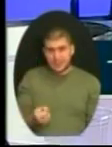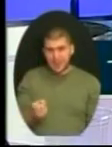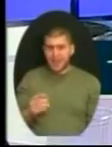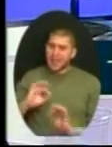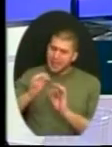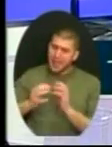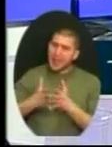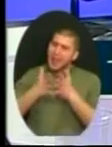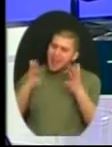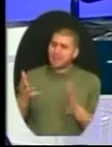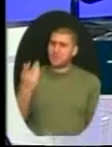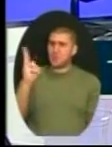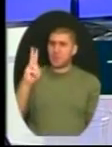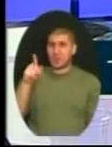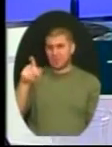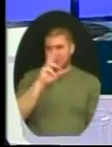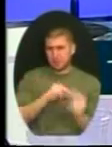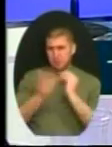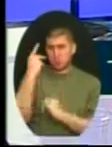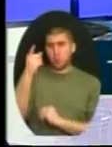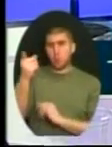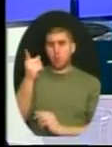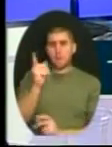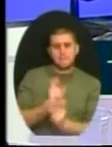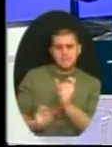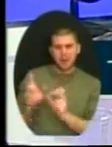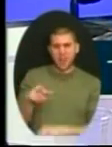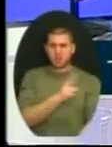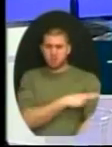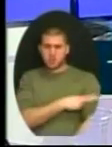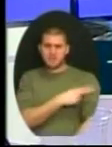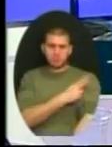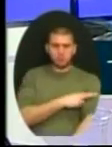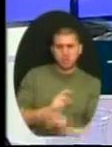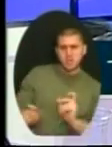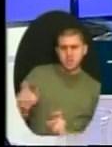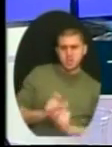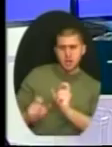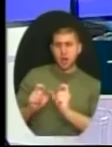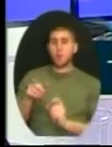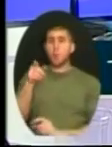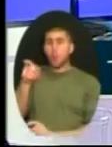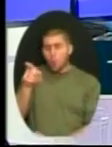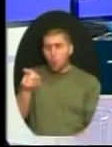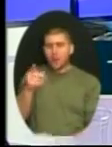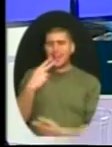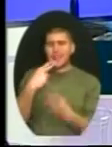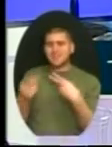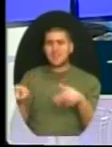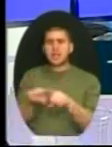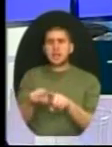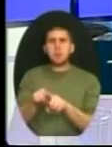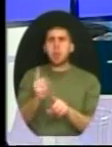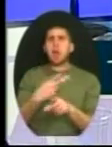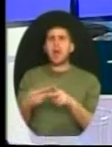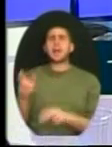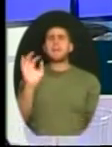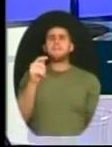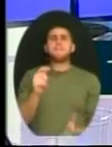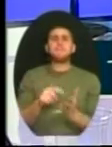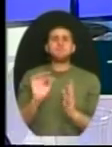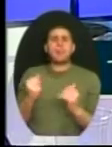להרחיב יותר את האופן שבו, אבי, אתה נגעת בזה קודם, שהוא מגן על השוטרים ועל המשטרה. הנושא של גיבוי, הוא הגיב, כמו שהוא הגיב, לא רק